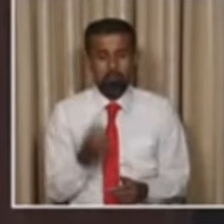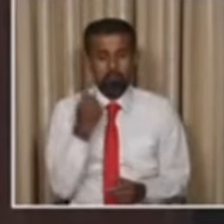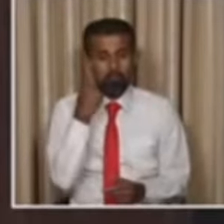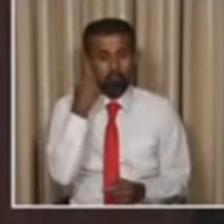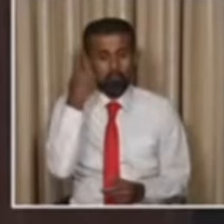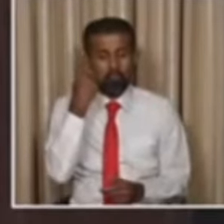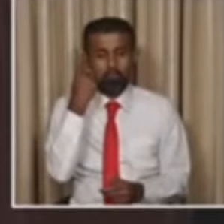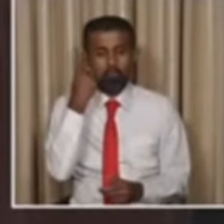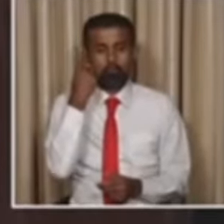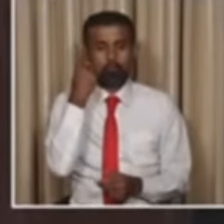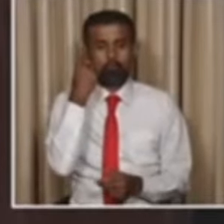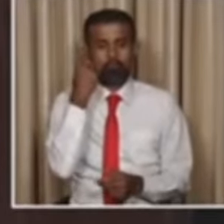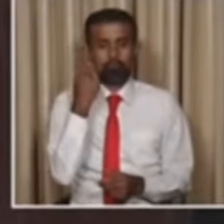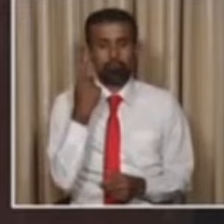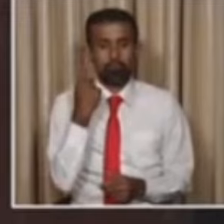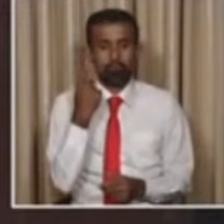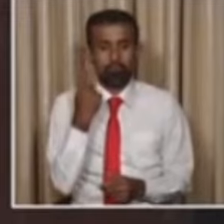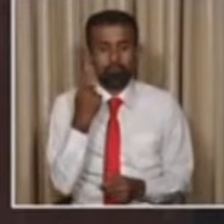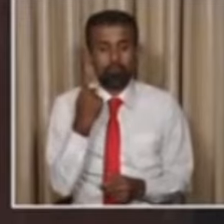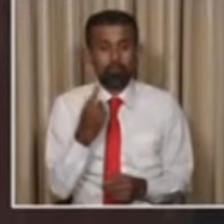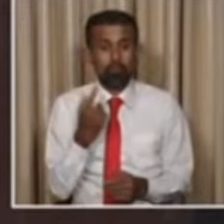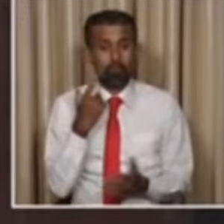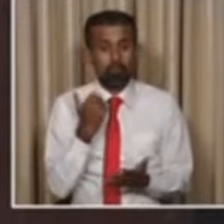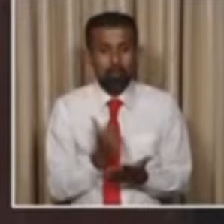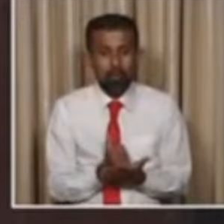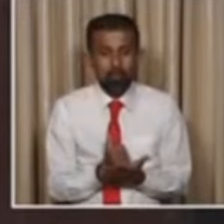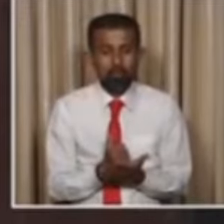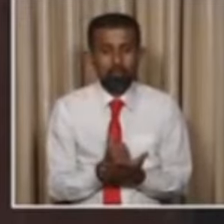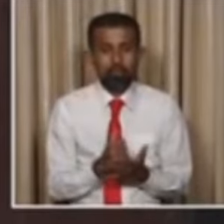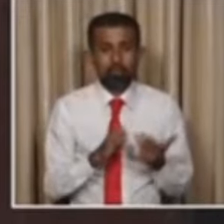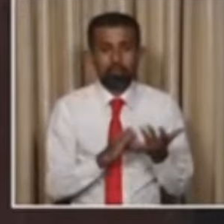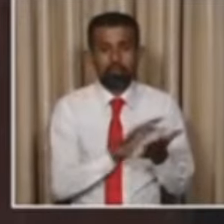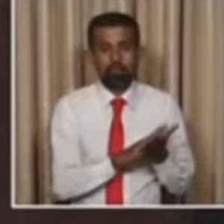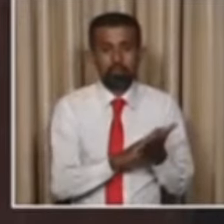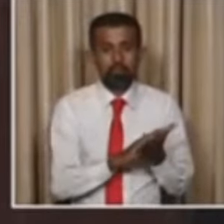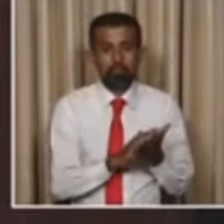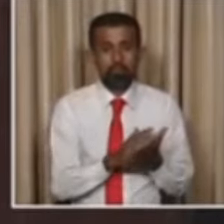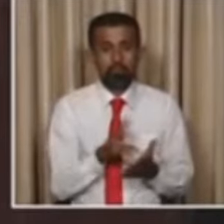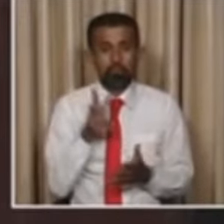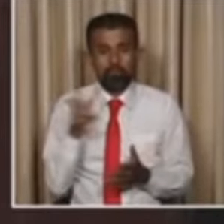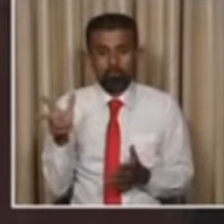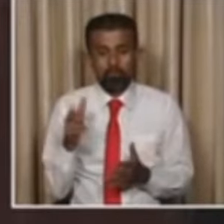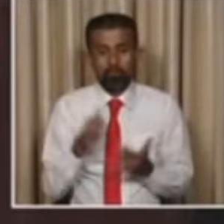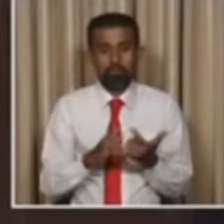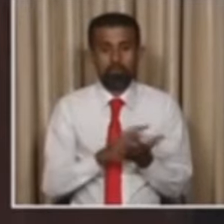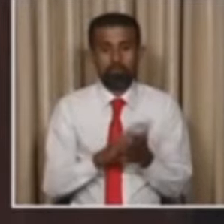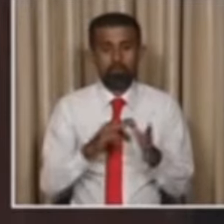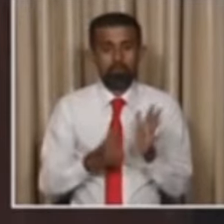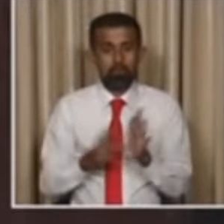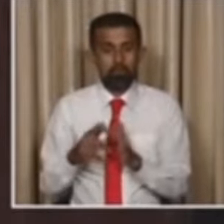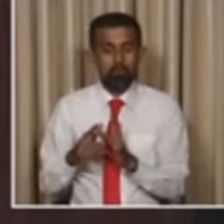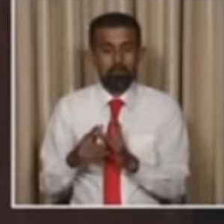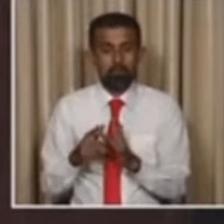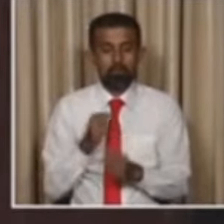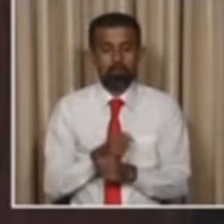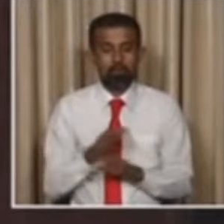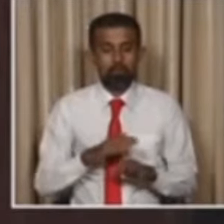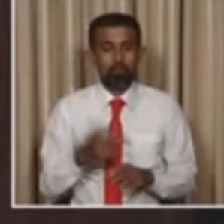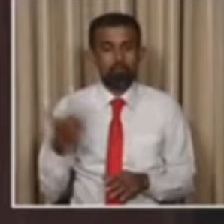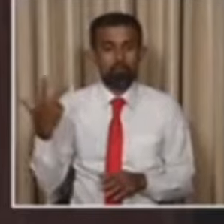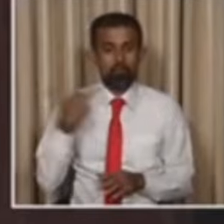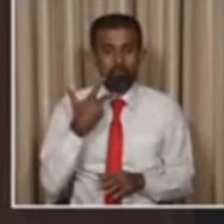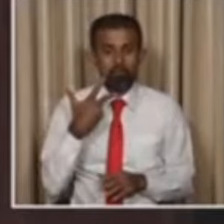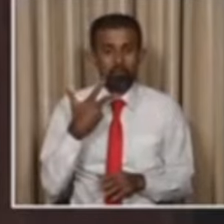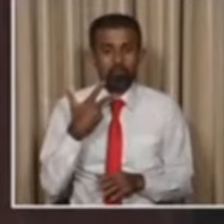මේක මෙහෙම ජෑම් වෙලා තියෙන්නේ මේක අද සාහනි අපේක්ෂා කරලාගෙන දොස් කියනවා සාහනි අපේක්ෂා කරලා එතකොට යහපාලන රජයට දොස් කියන ඒ